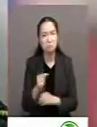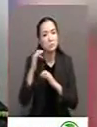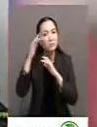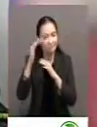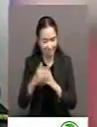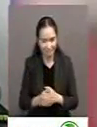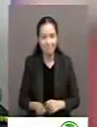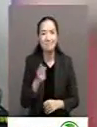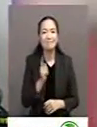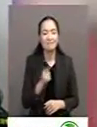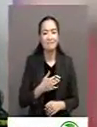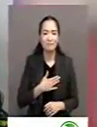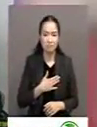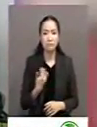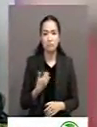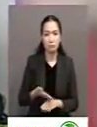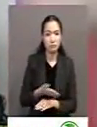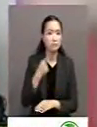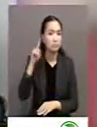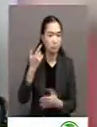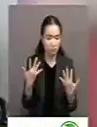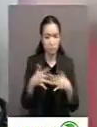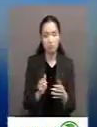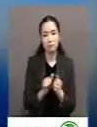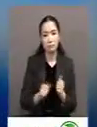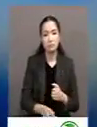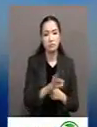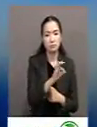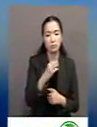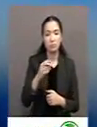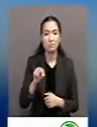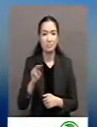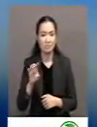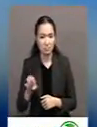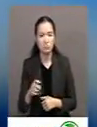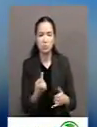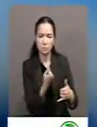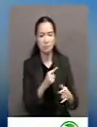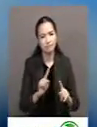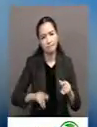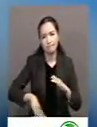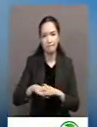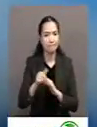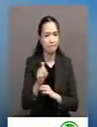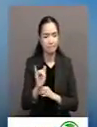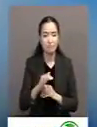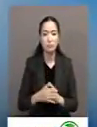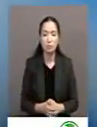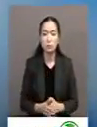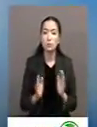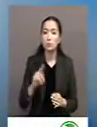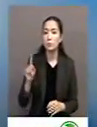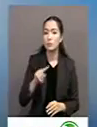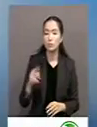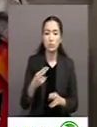ก่อนหน้านี้คุณผู้ชมก็เคยมีผู้หญิงเข้าร่วมการแข่งขัน F1 เหมือนกันแต่ว่าก็ยังไม่ประสบความสำเร็จนะคะอย่างนักซิ่งชาวอังกฤ